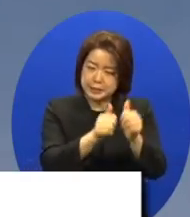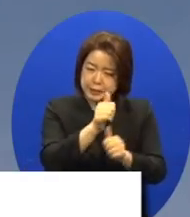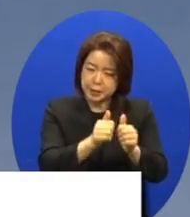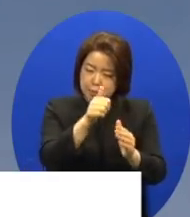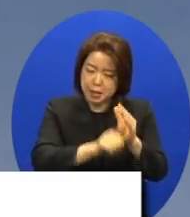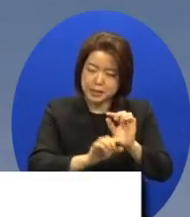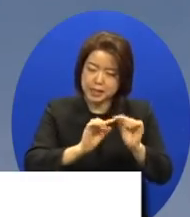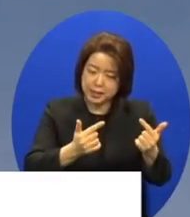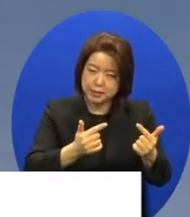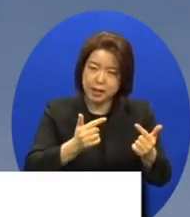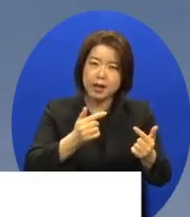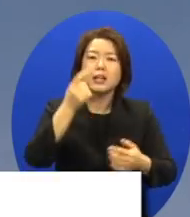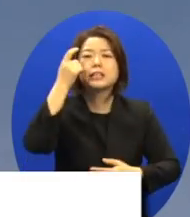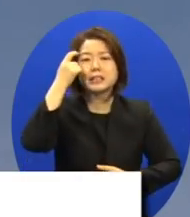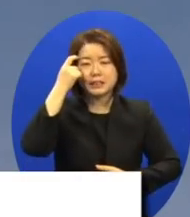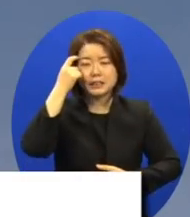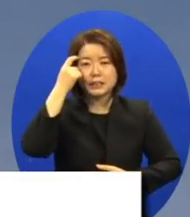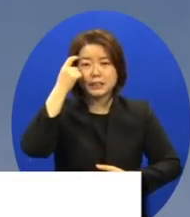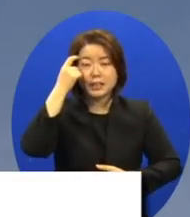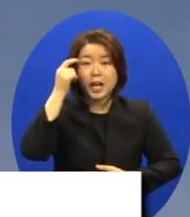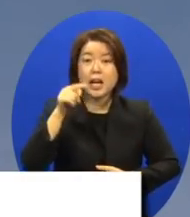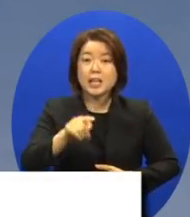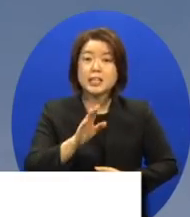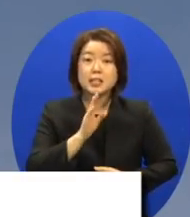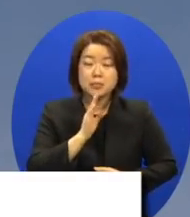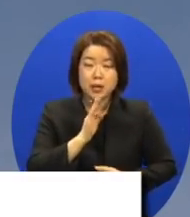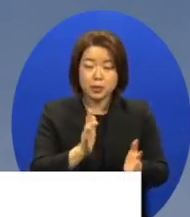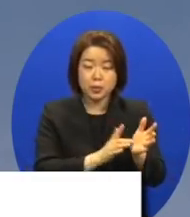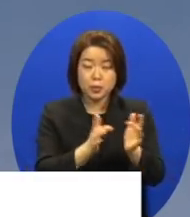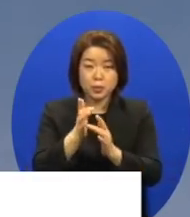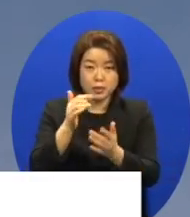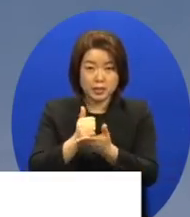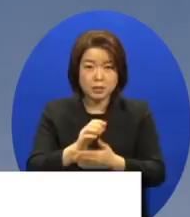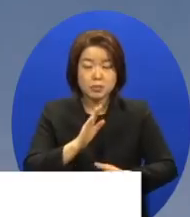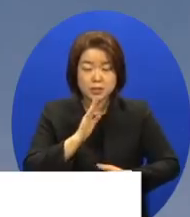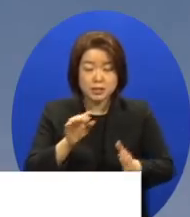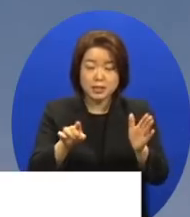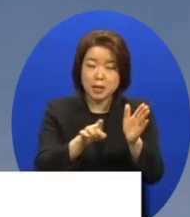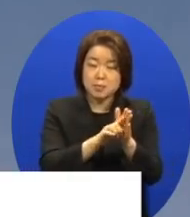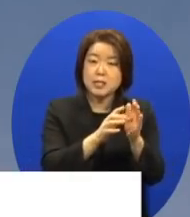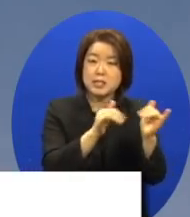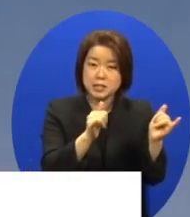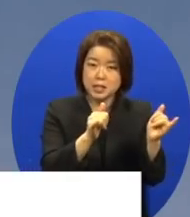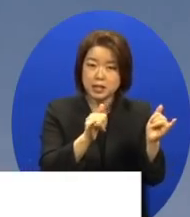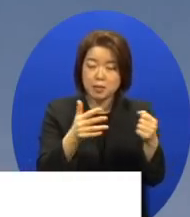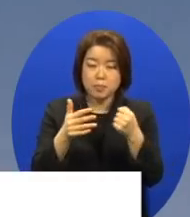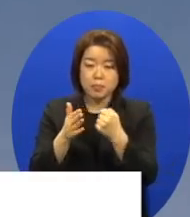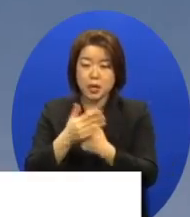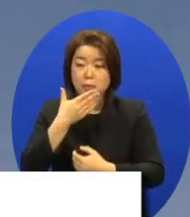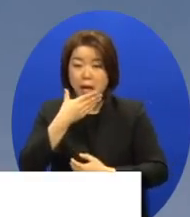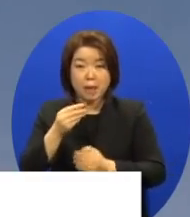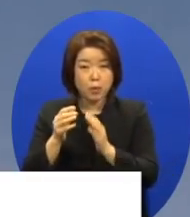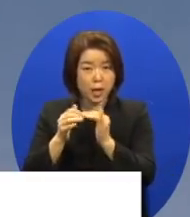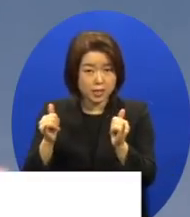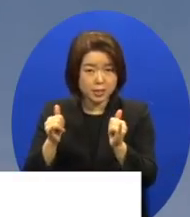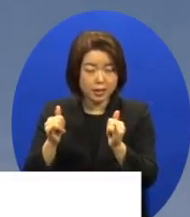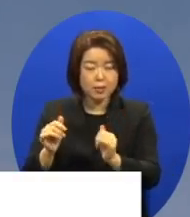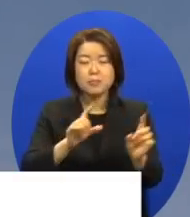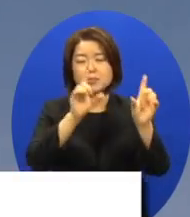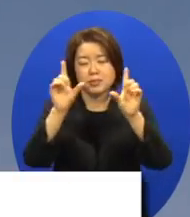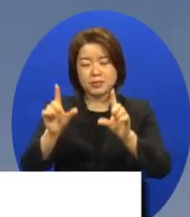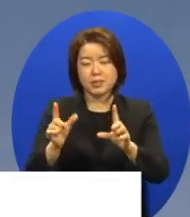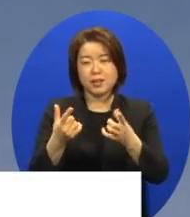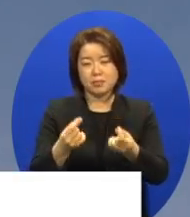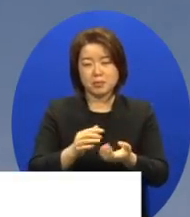있을까 그게 바로 예수님을 진정으로 믿는 자 그래서 행복한 자에 삶이라는